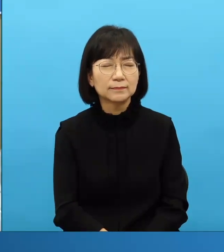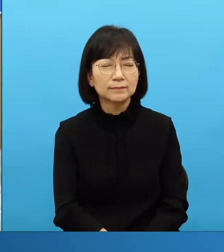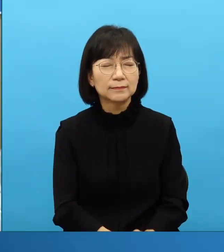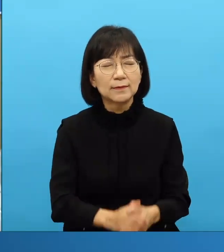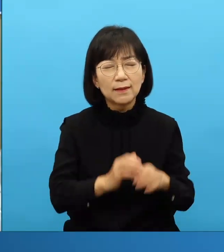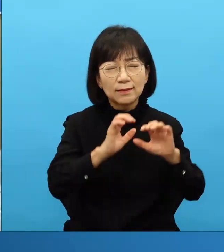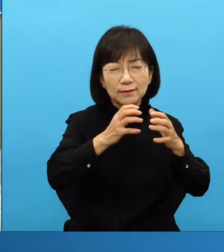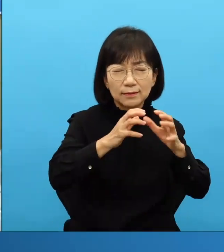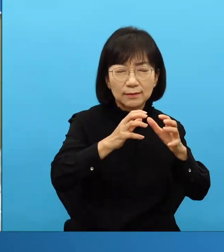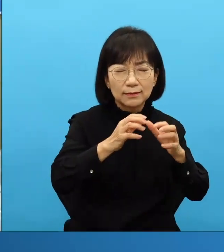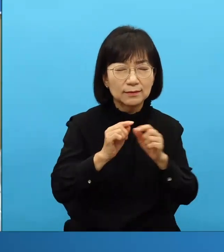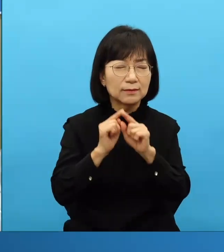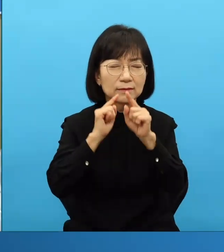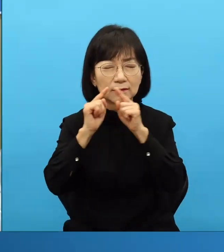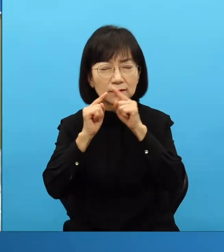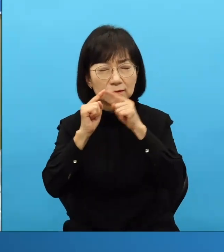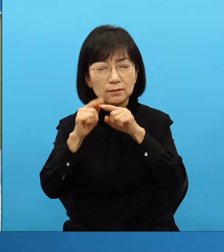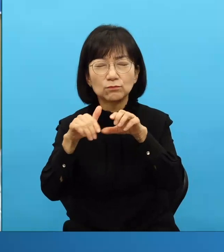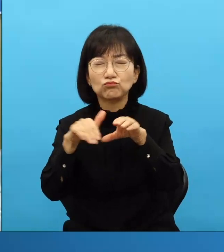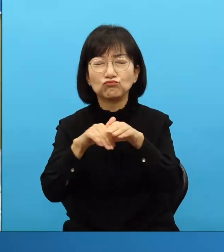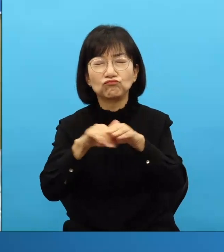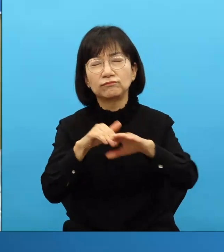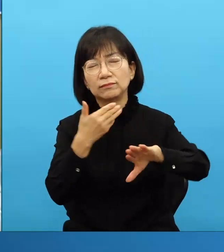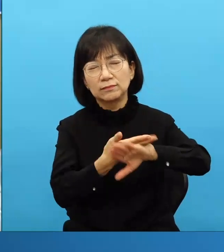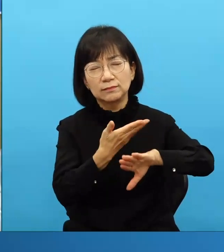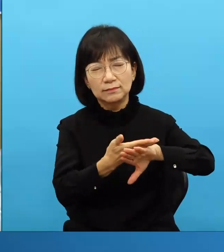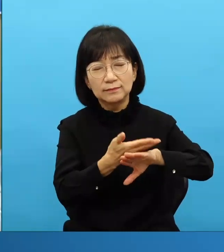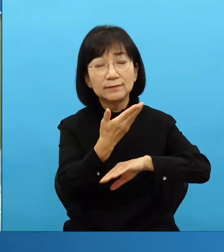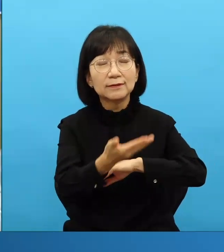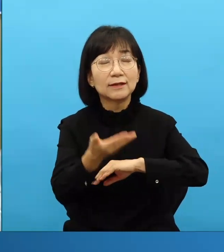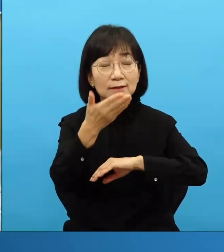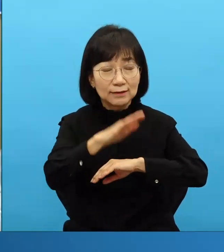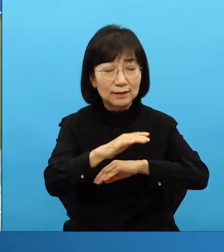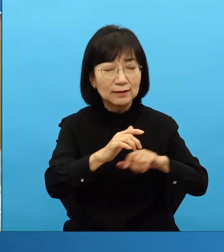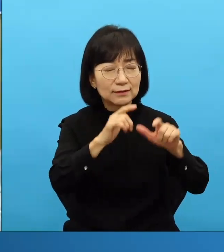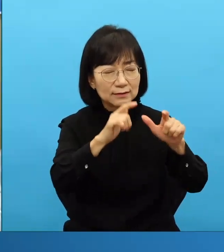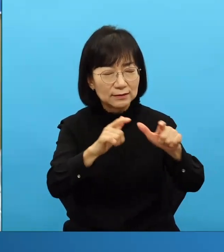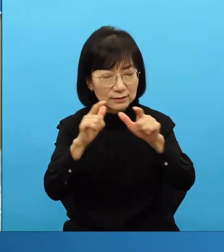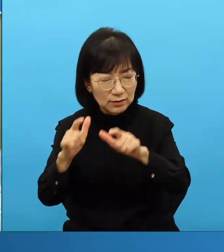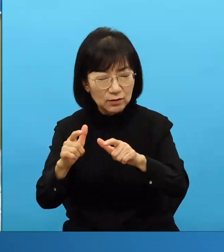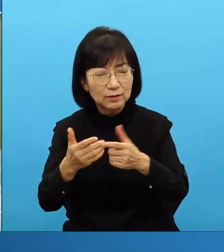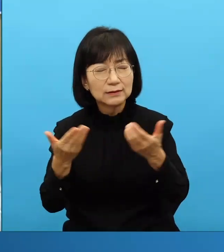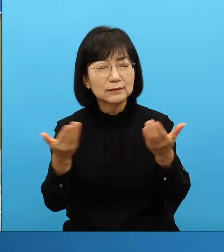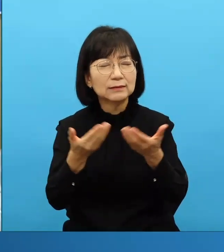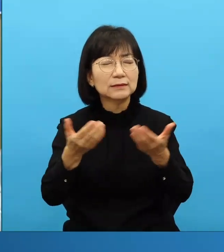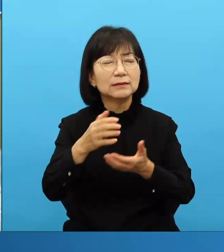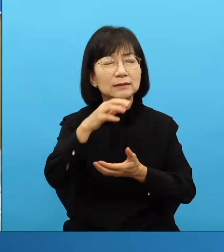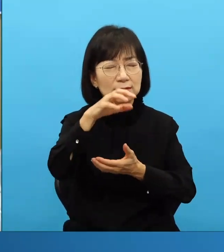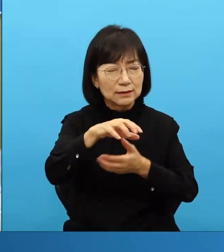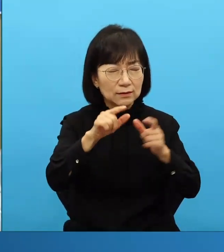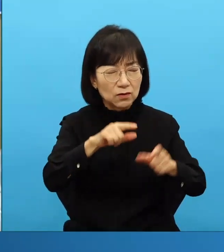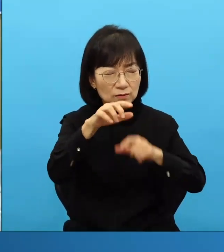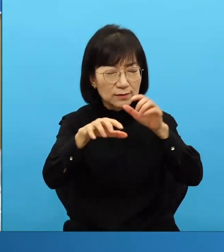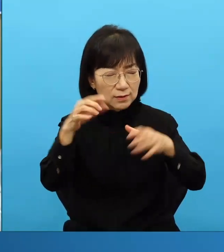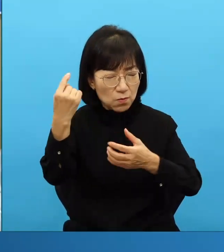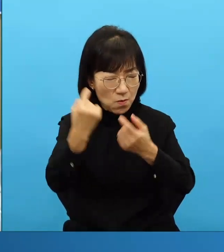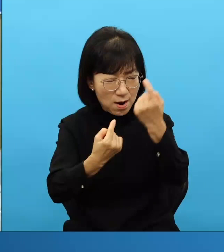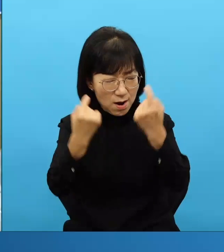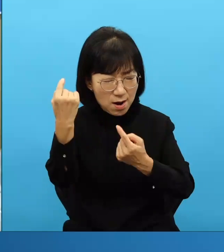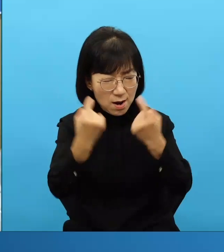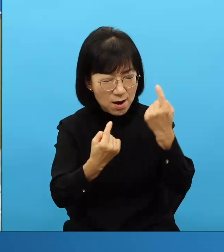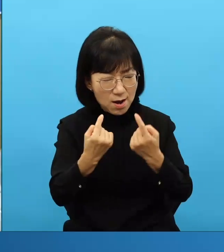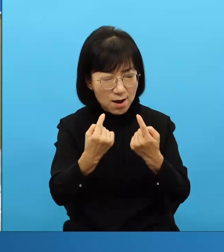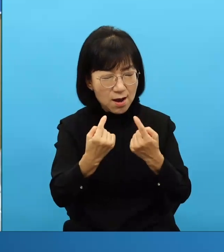문화는 다르지만 지역, 직장, 현장에 와 있는 다민족을 향한 하나님의 계획을 붙잡고